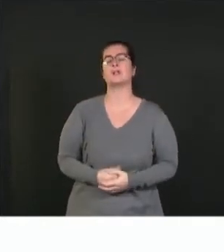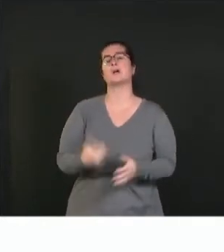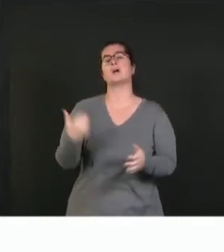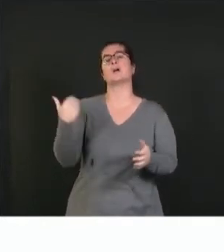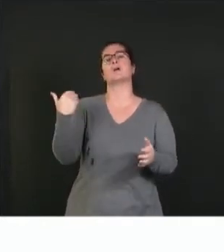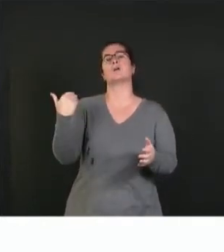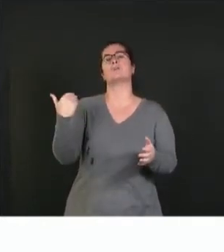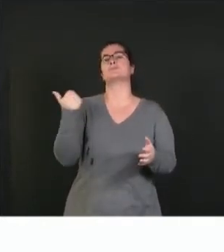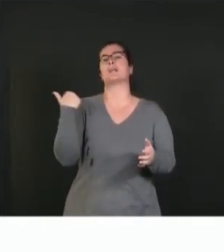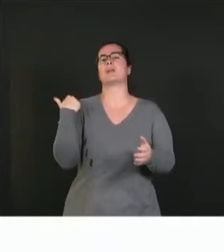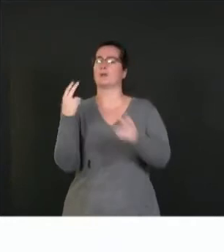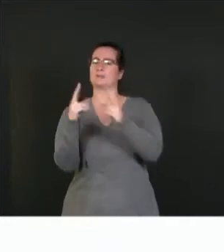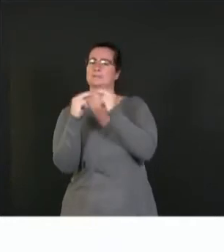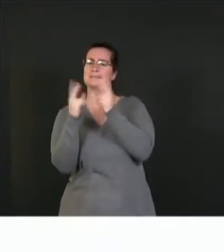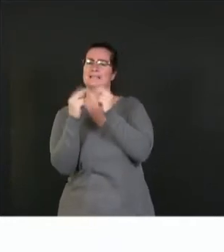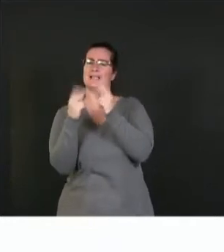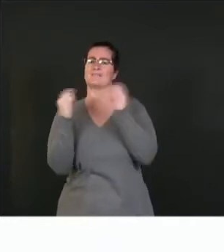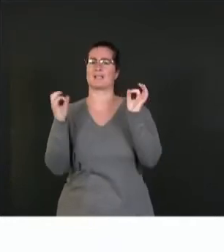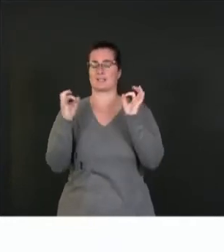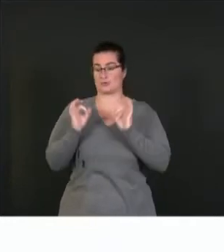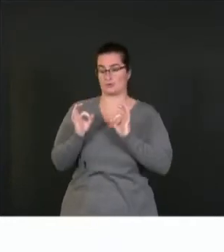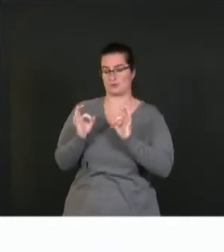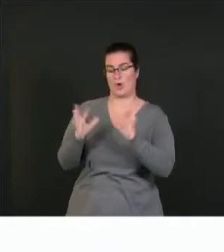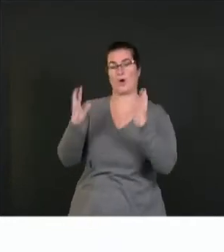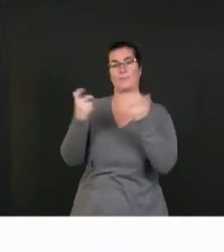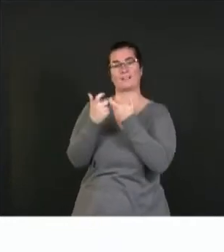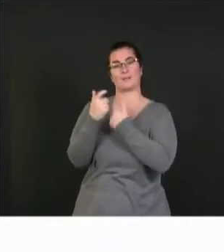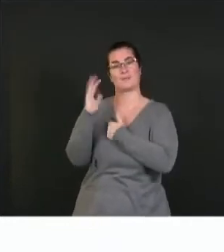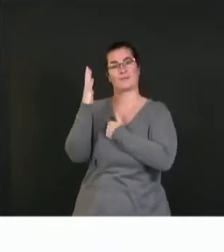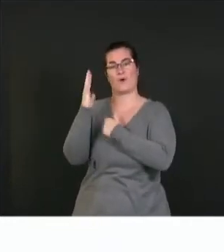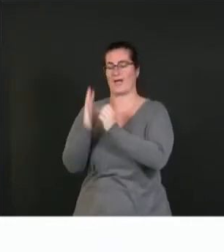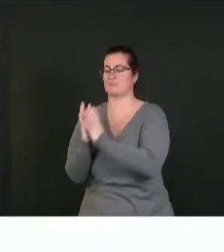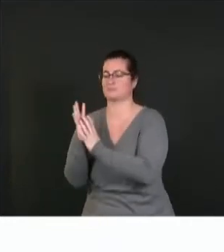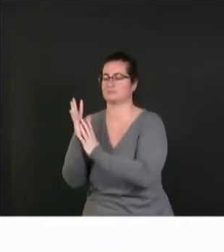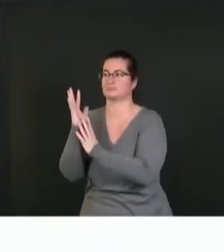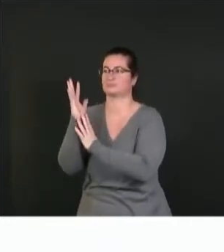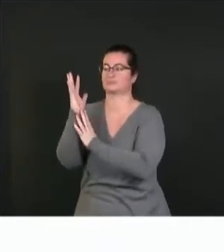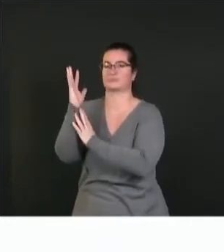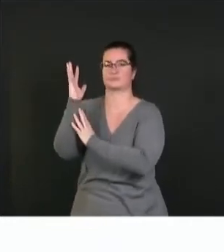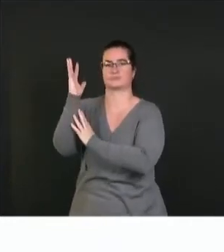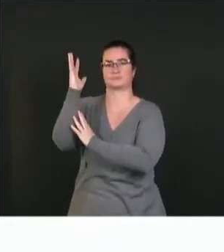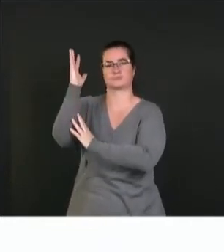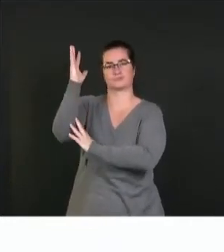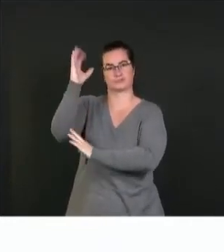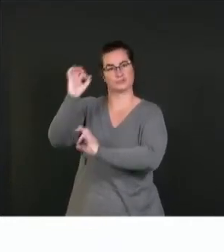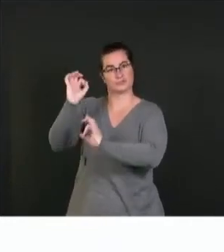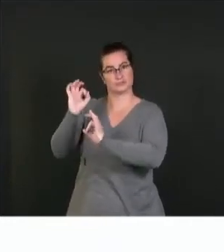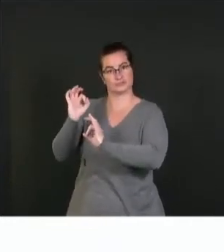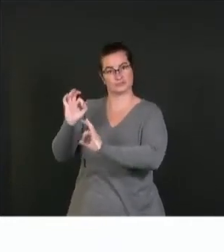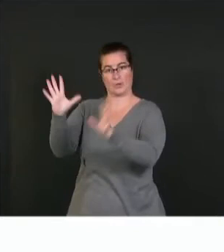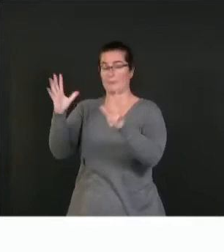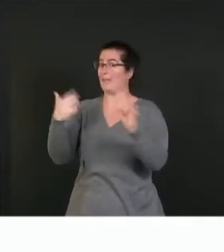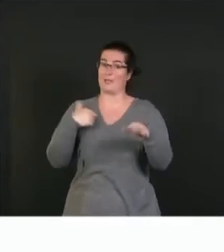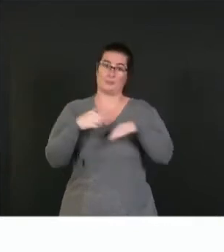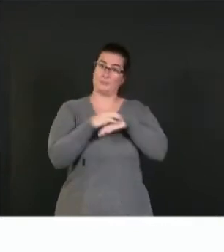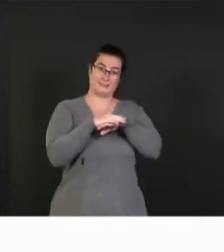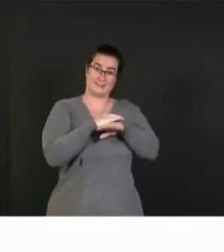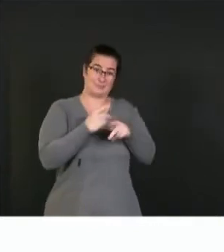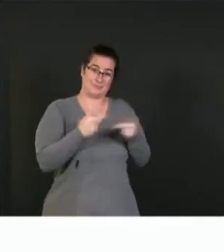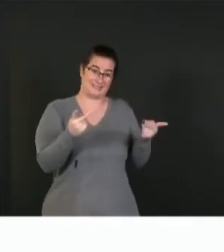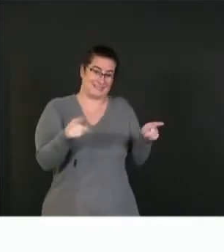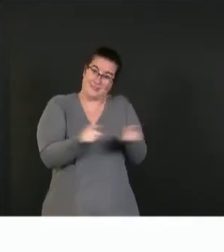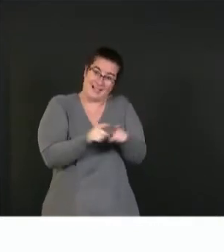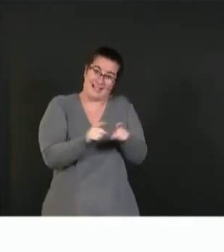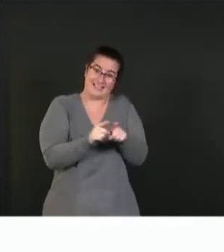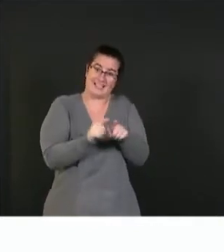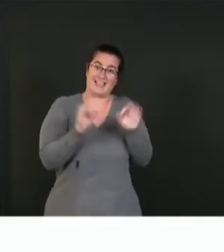qui permet aux forêts de vivre et de durer et d'atteindre leur âge de maturité. Il y a un sujet aussi dans les politiques publiques qui demande aussi des temps longs, c'est celui des